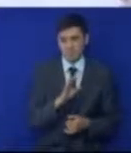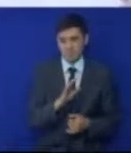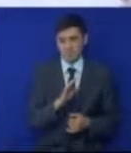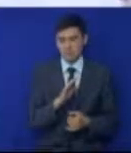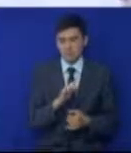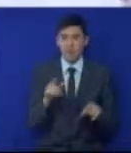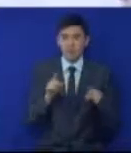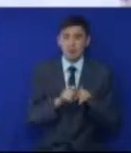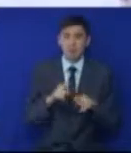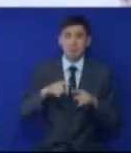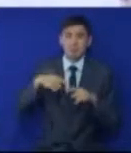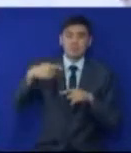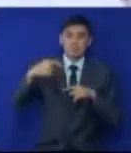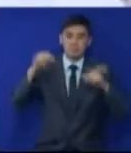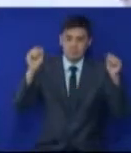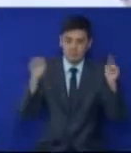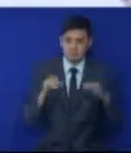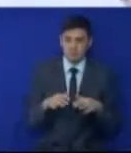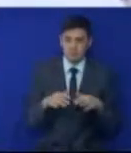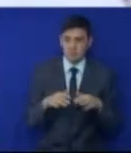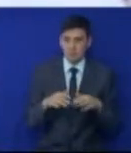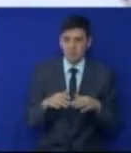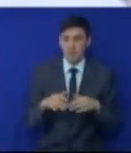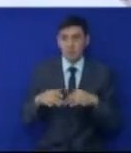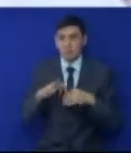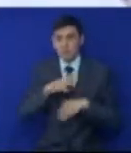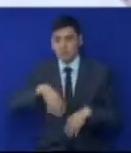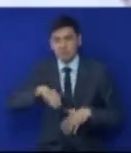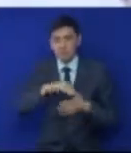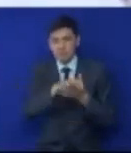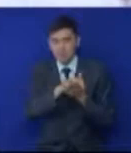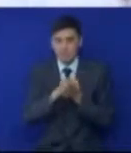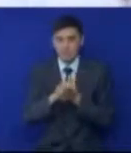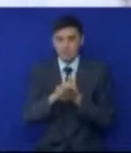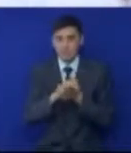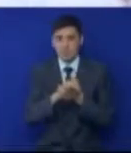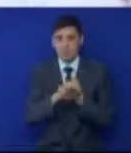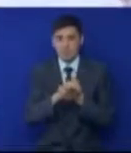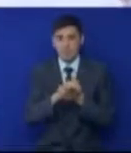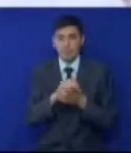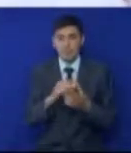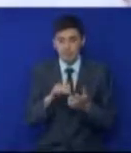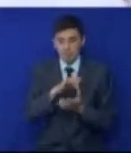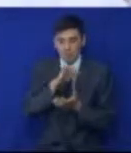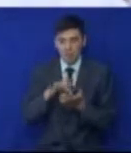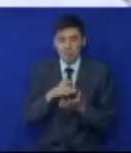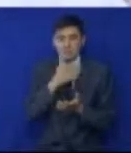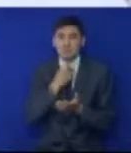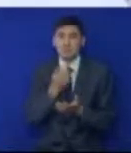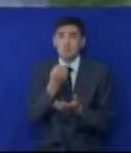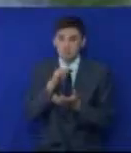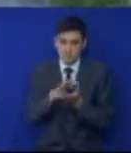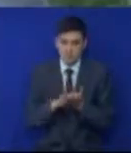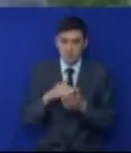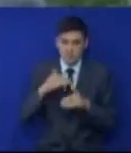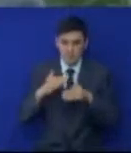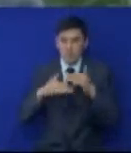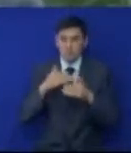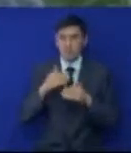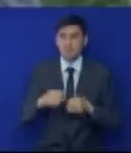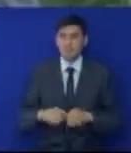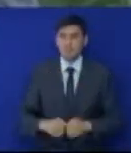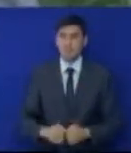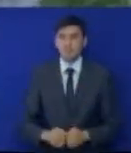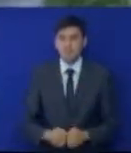береміз. Еліміз аман, жүртіміз тыныш, сүйіпті әсеме қаламыз, гүлдене берсін. Ел